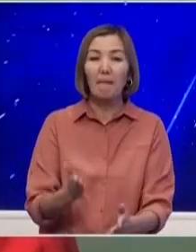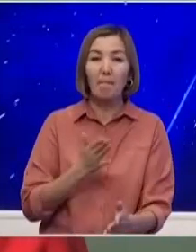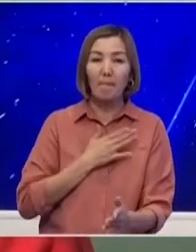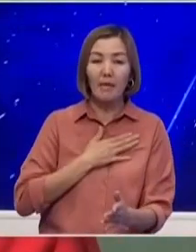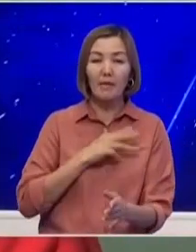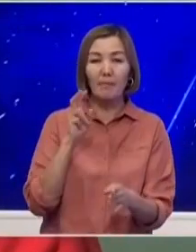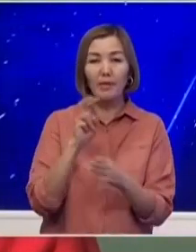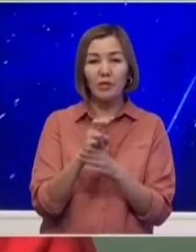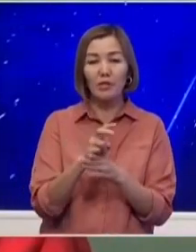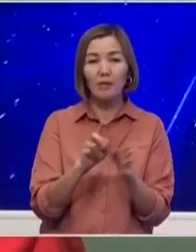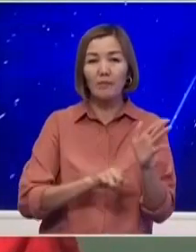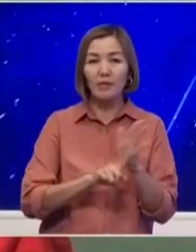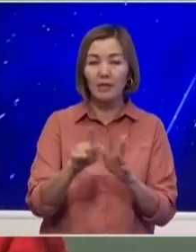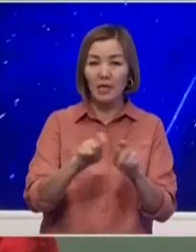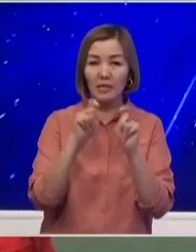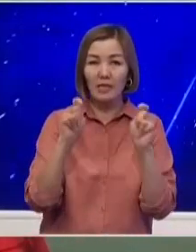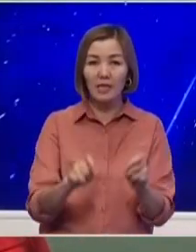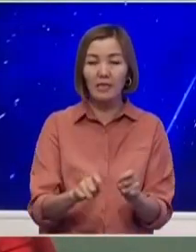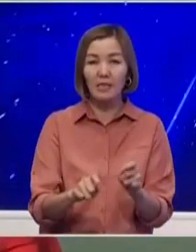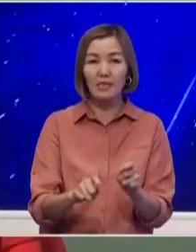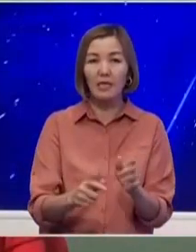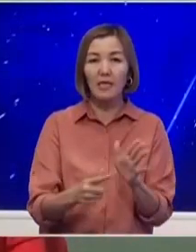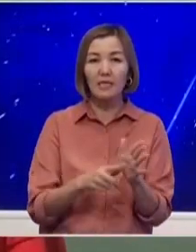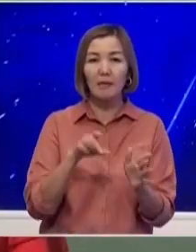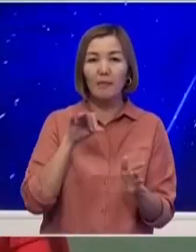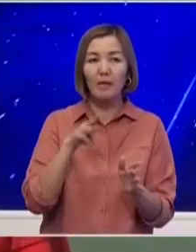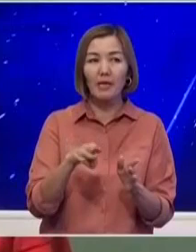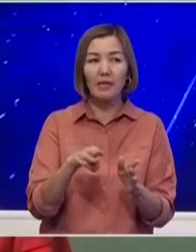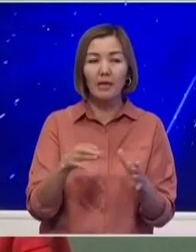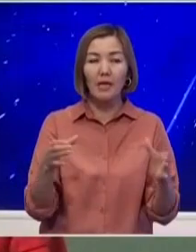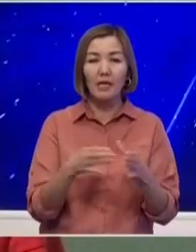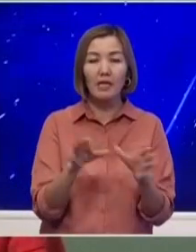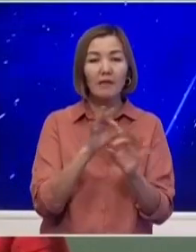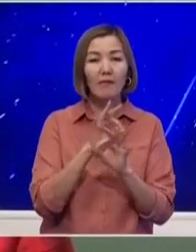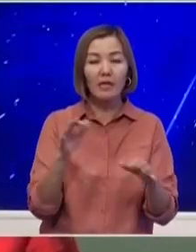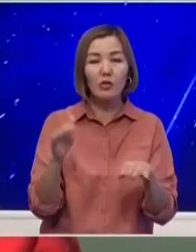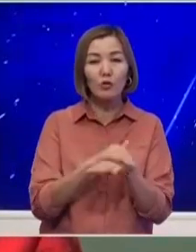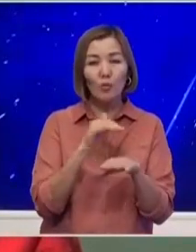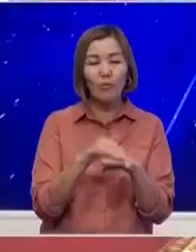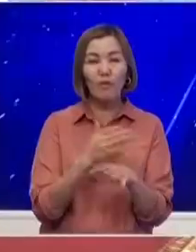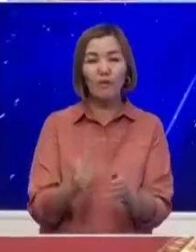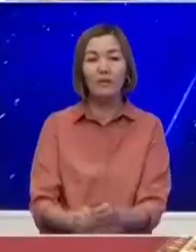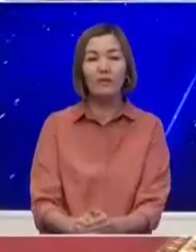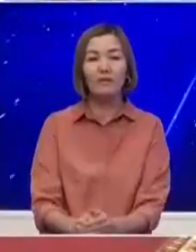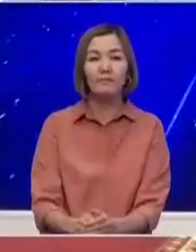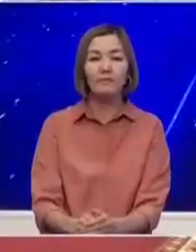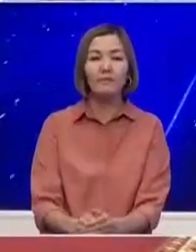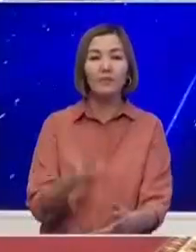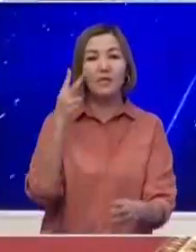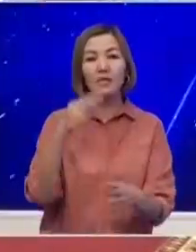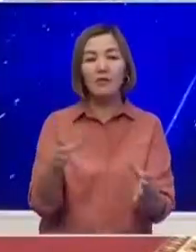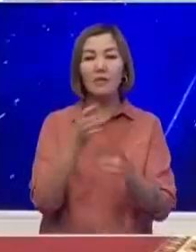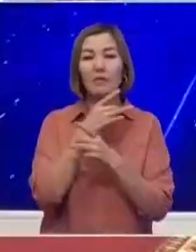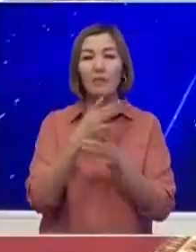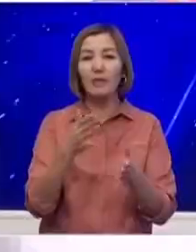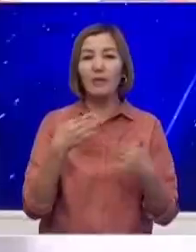центр посещаем с момента открытия. Вот уже на протяжении 7 лет. Коллектив очень хороший, добрый и отзывчивый. В завершении